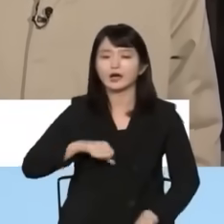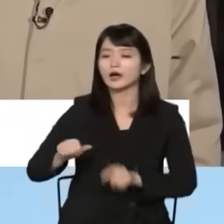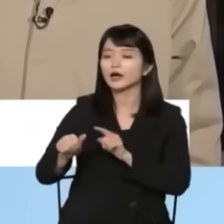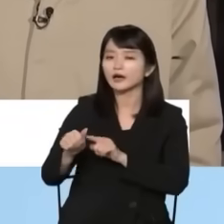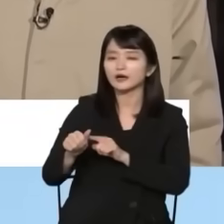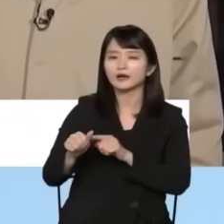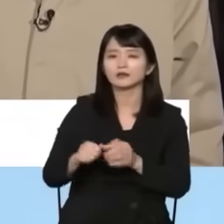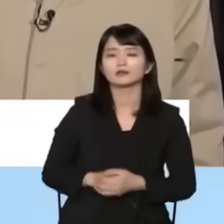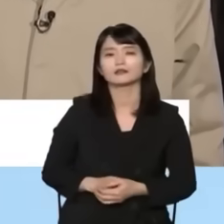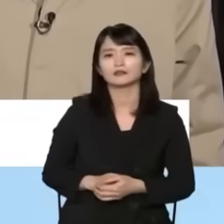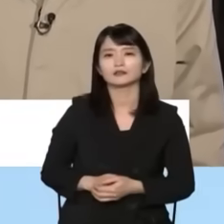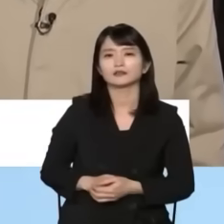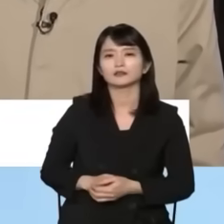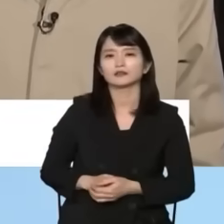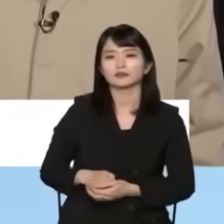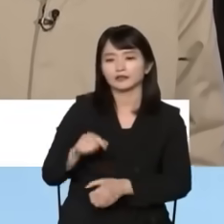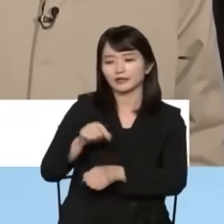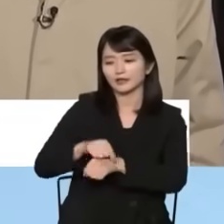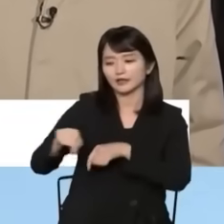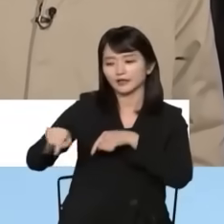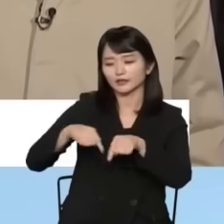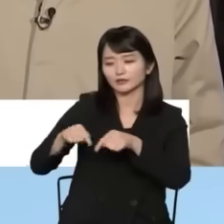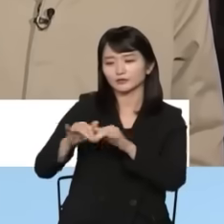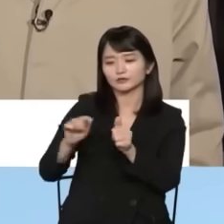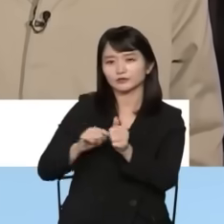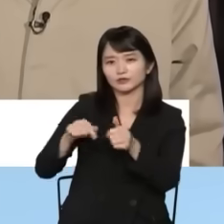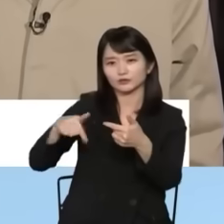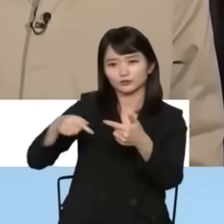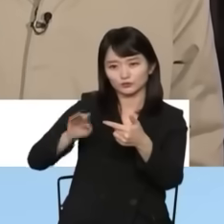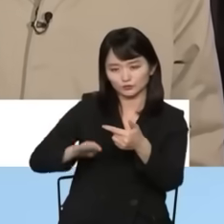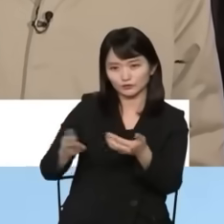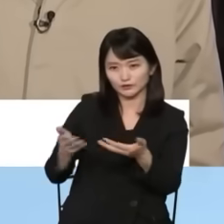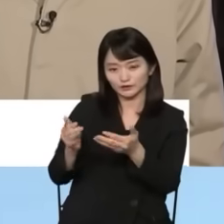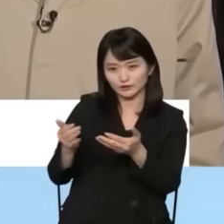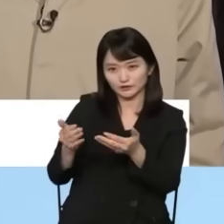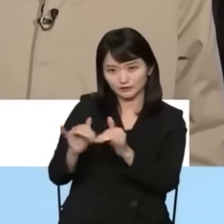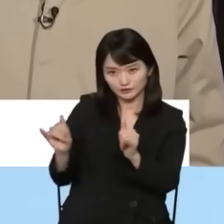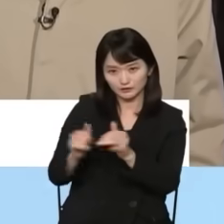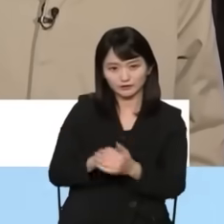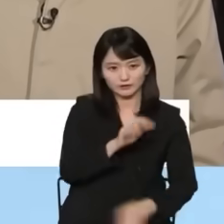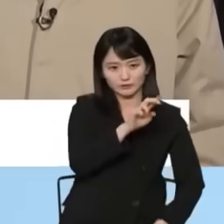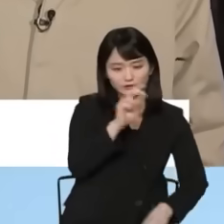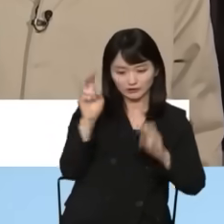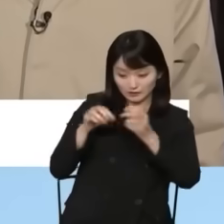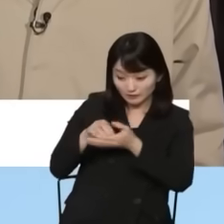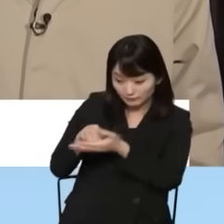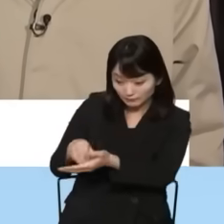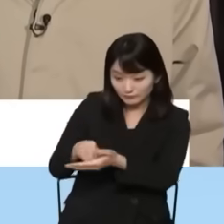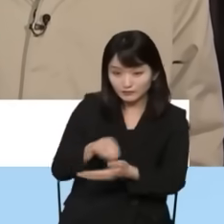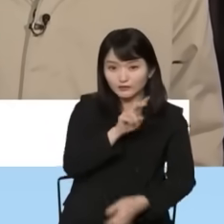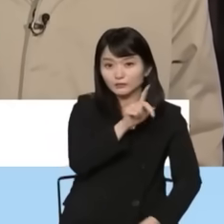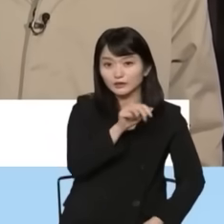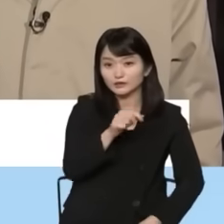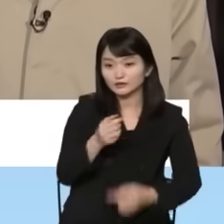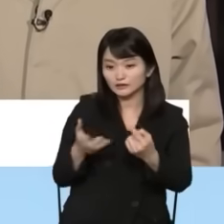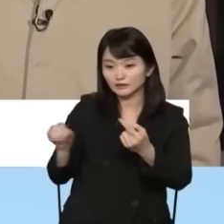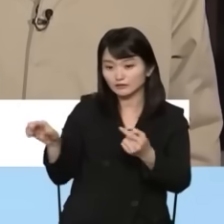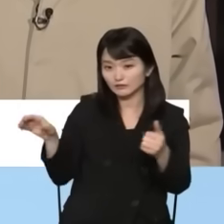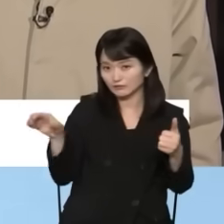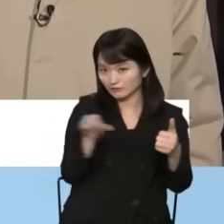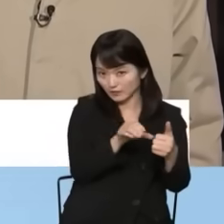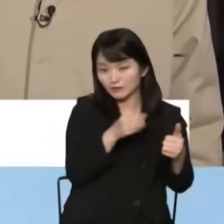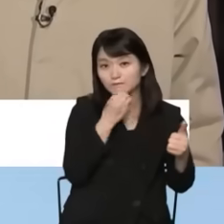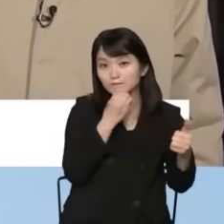6급 행정요원으로 일하고 있는데 명 씨가 취업을 시켜줬다는 주장입니다. 이 과정에서 명 씨가 1억 원을 받았다고